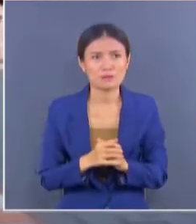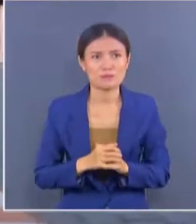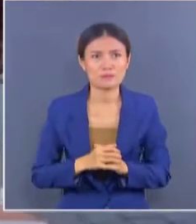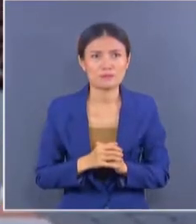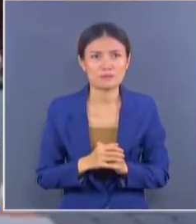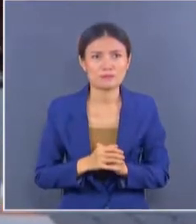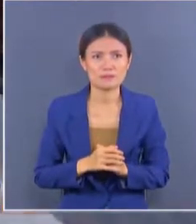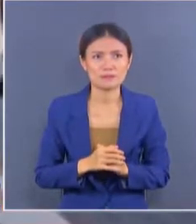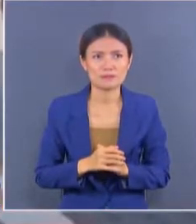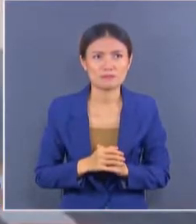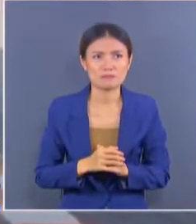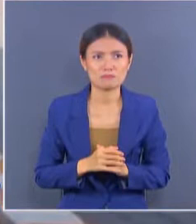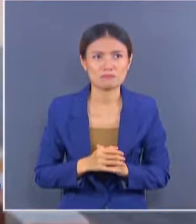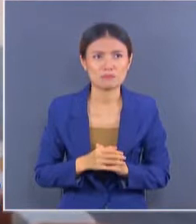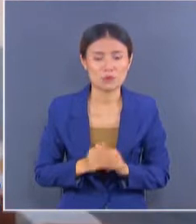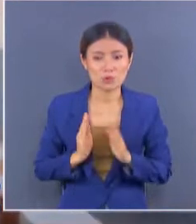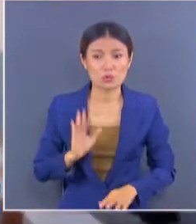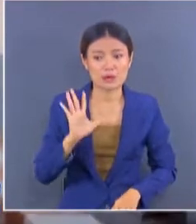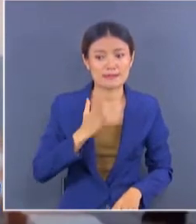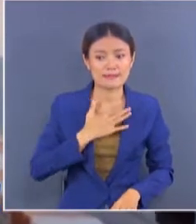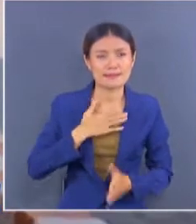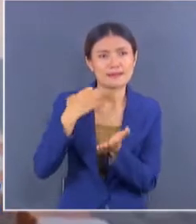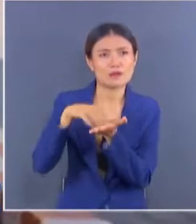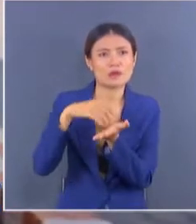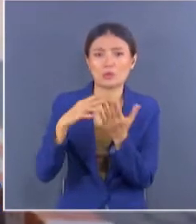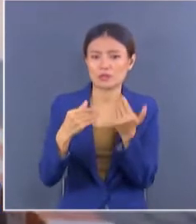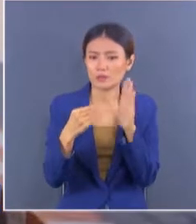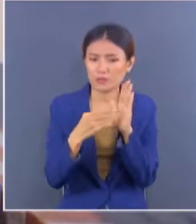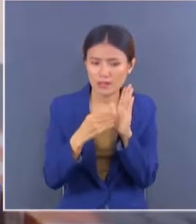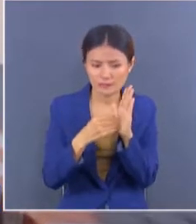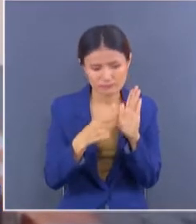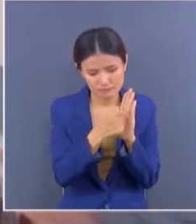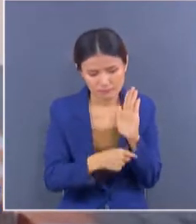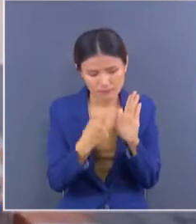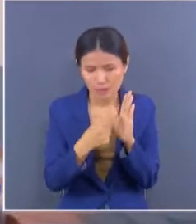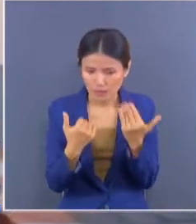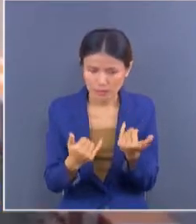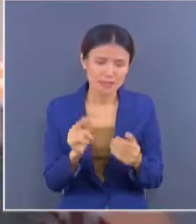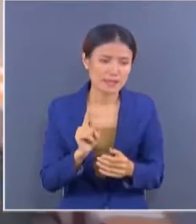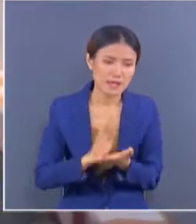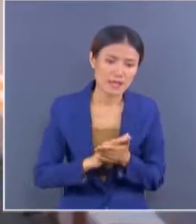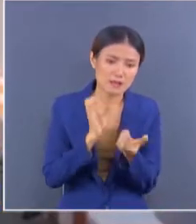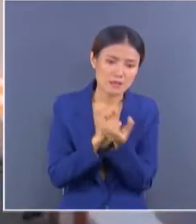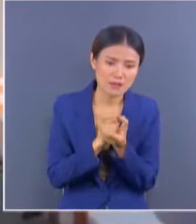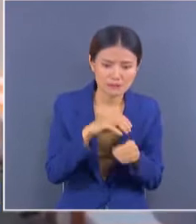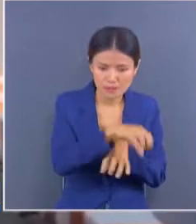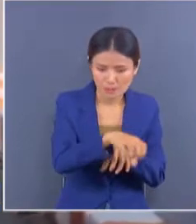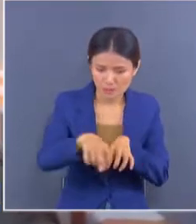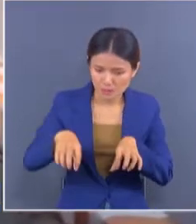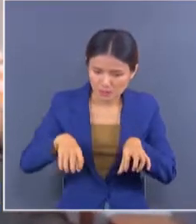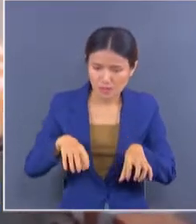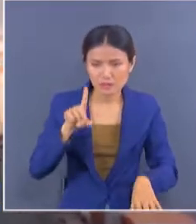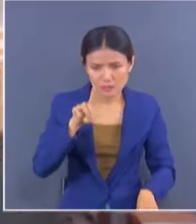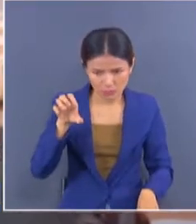ครับเขาให้ข้อมูลอย่างนี้จริงๆว่าทั้งในกรุงเทพและปริมณฑลมีบ่อนการพนันอยู่กว่า100แห่